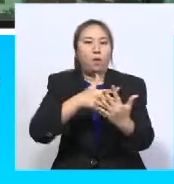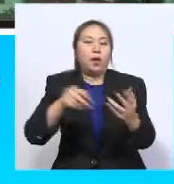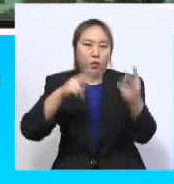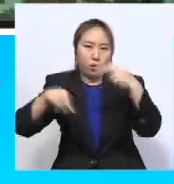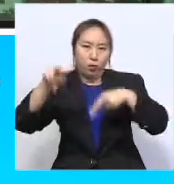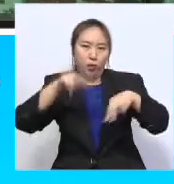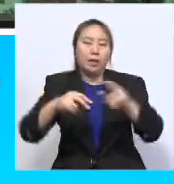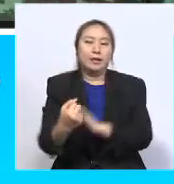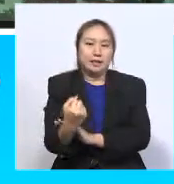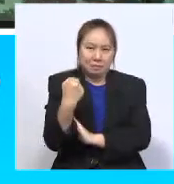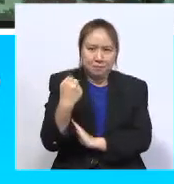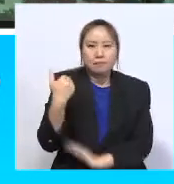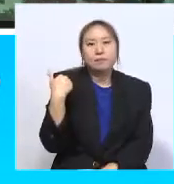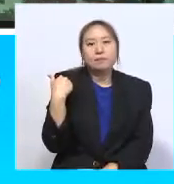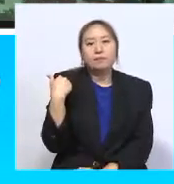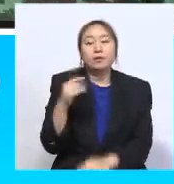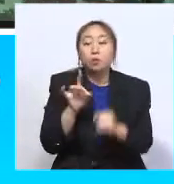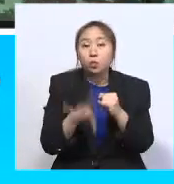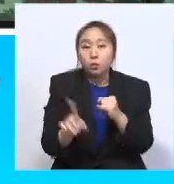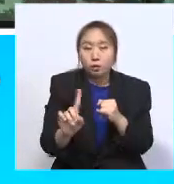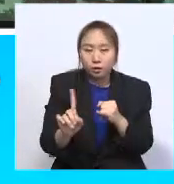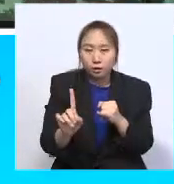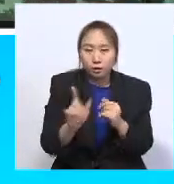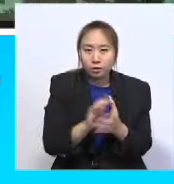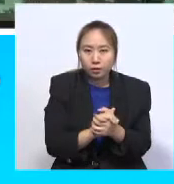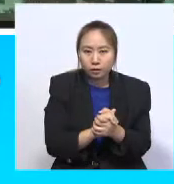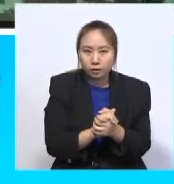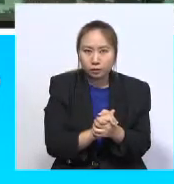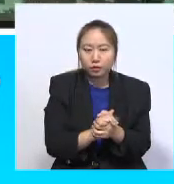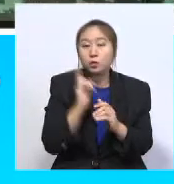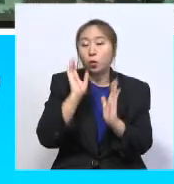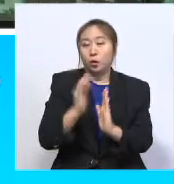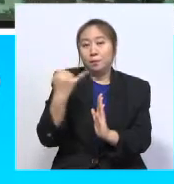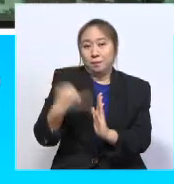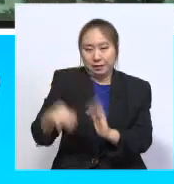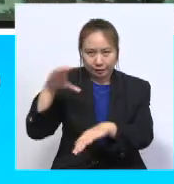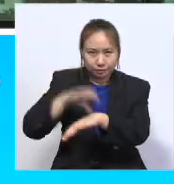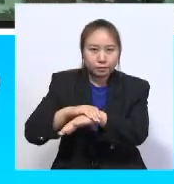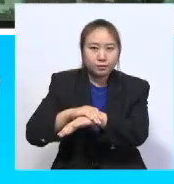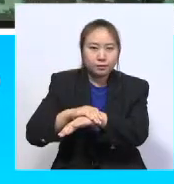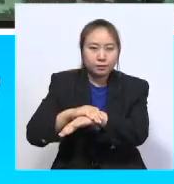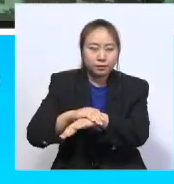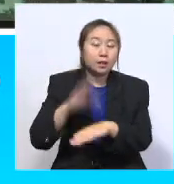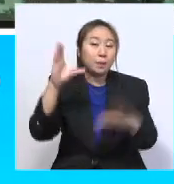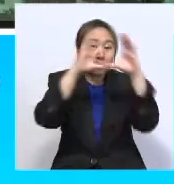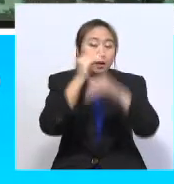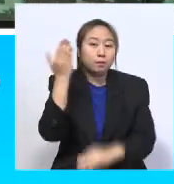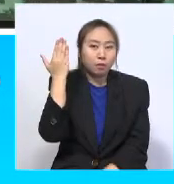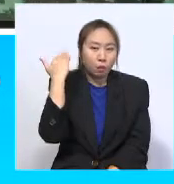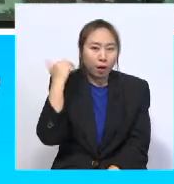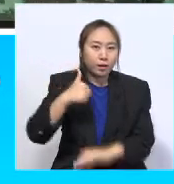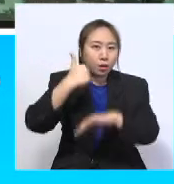ภัยอย่างเข้มงวดและก็สุดท้ายก็คือในเรื่องของการบังคับใช้กฎหมายกับผู้ที่กระทำความผิดนะครับจากกรณีการที่เกิดขึ้นเมื่อคืนเนี่ยท่